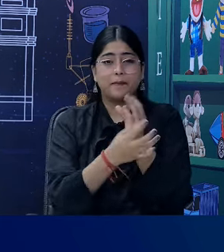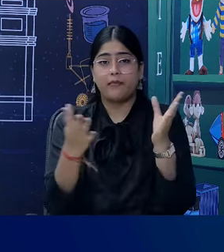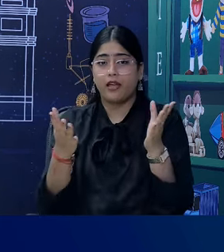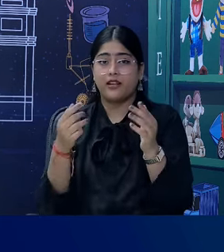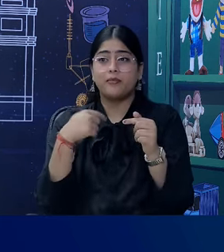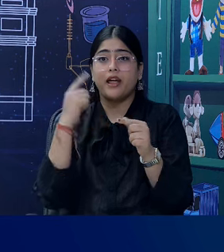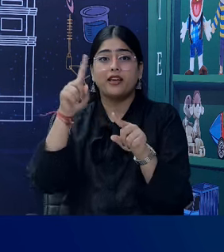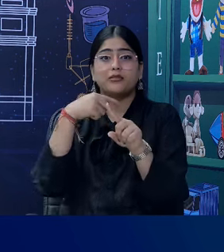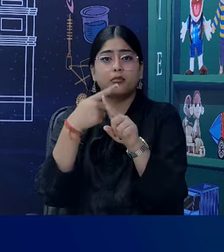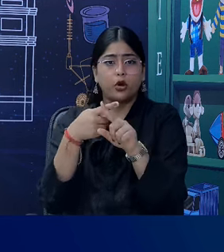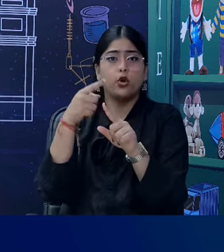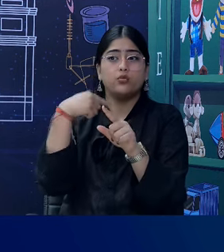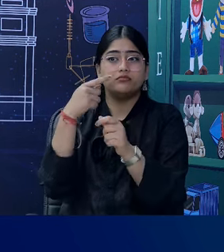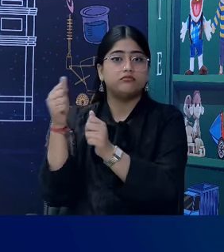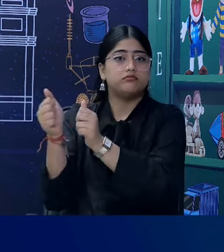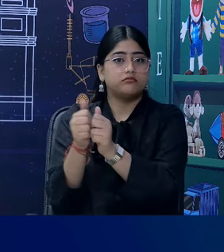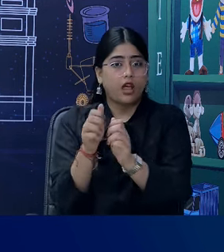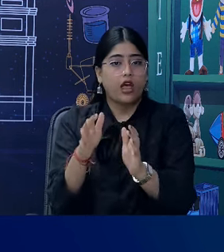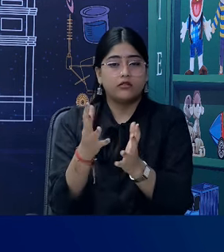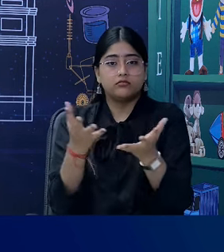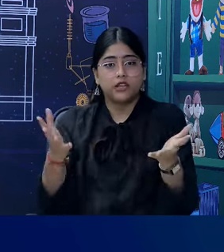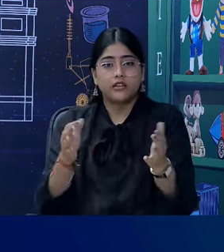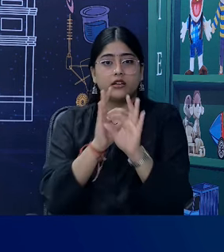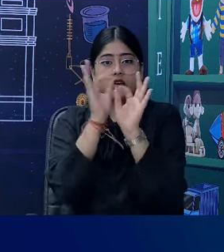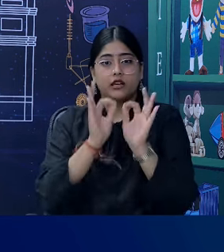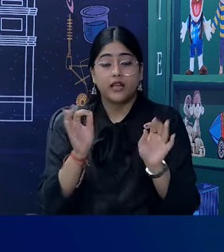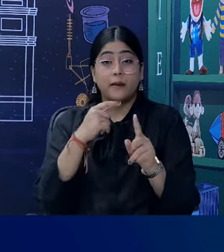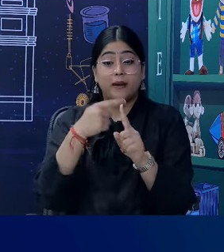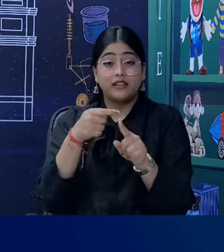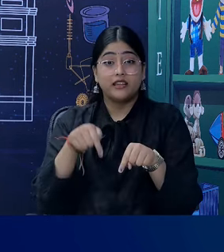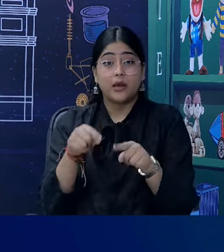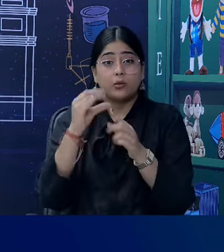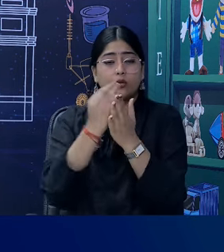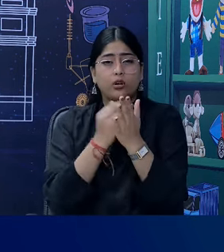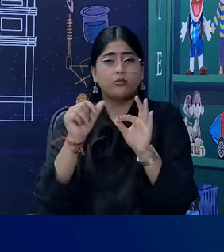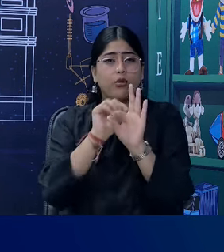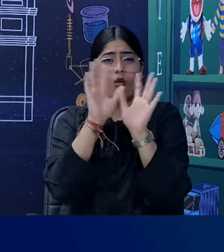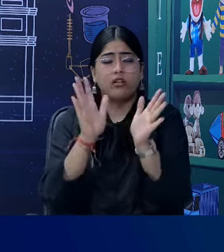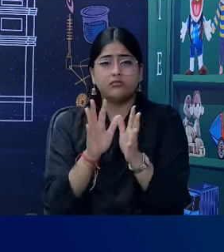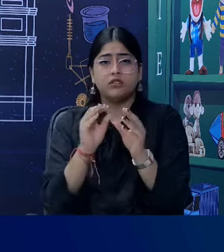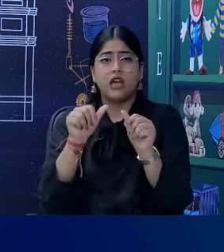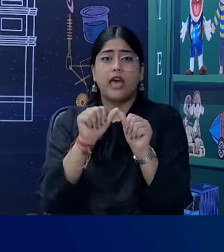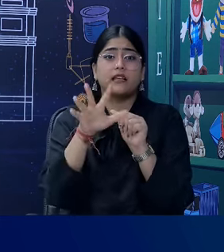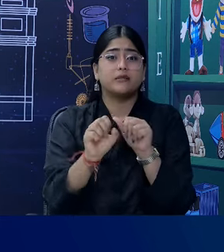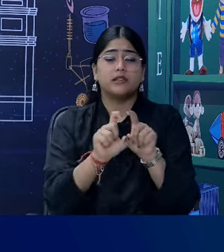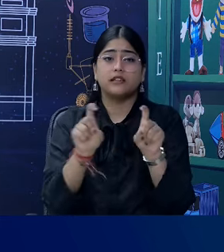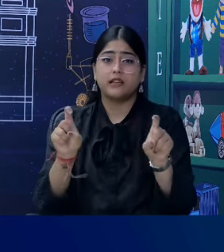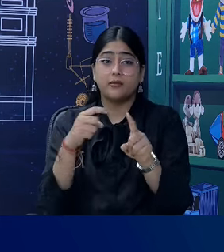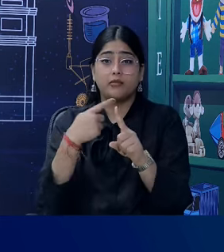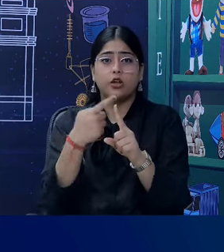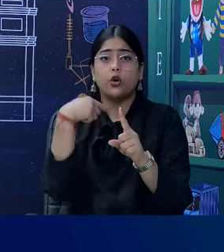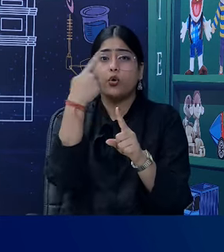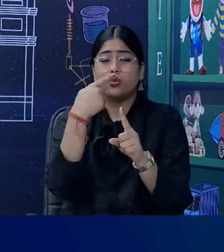लेकर आते हैं ताकि यह सत्र आपके लिए सुगम में बने और आसानी से हमारे सभी दर्शक सभी बच्चे इन विषयों को समझ